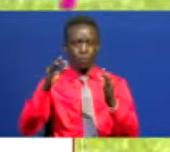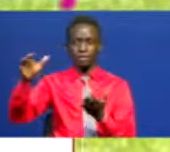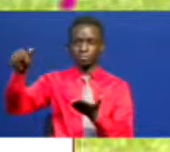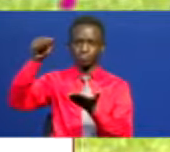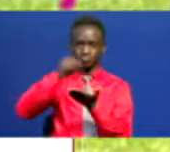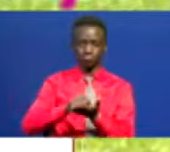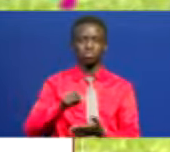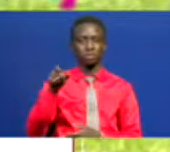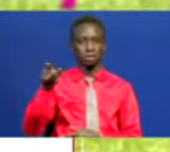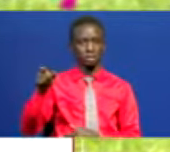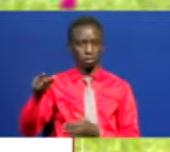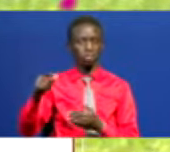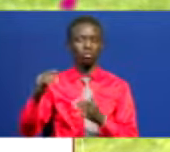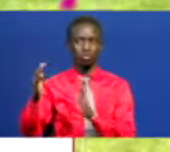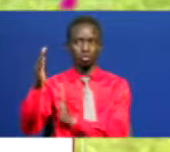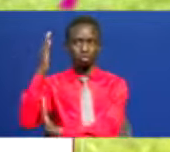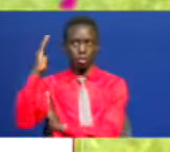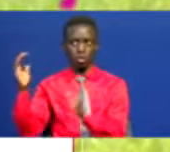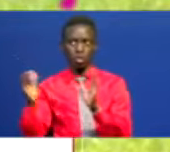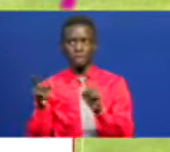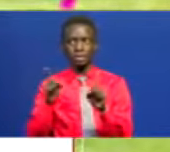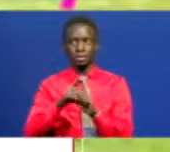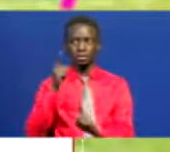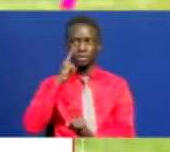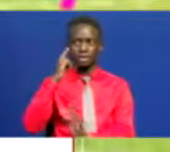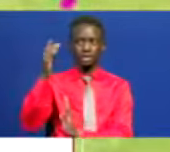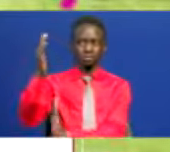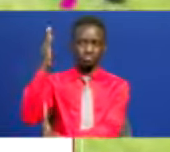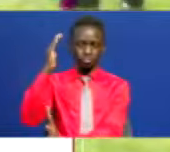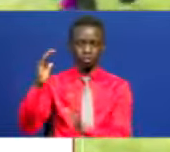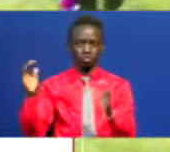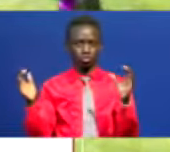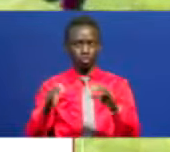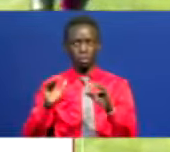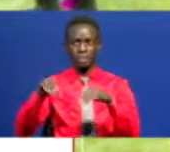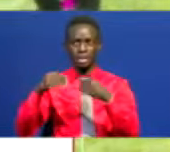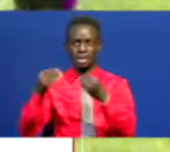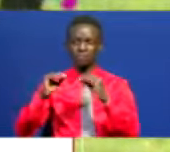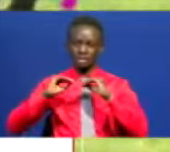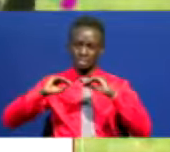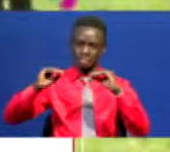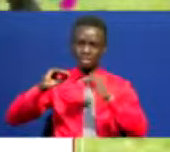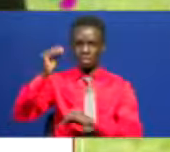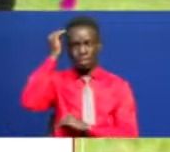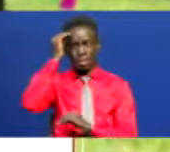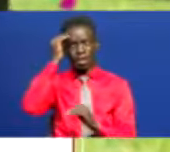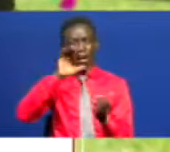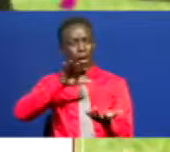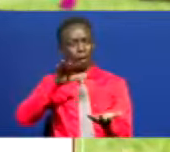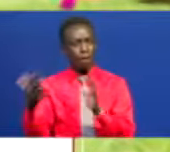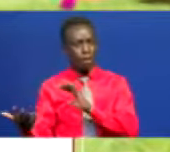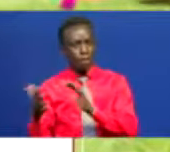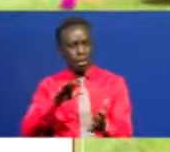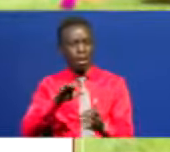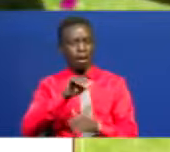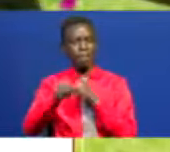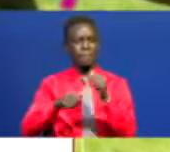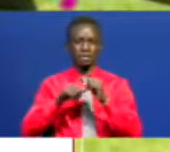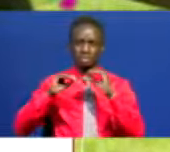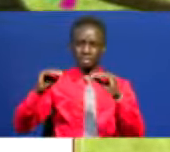huo unajumuisha kuwapa mabawabu wa kibinafsi maarifa mapya kuhusiana na sekta yenyewe kupitia mafunzo ya kiwango cha